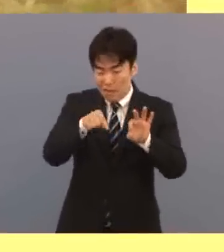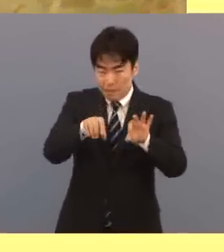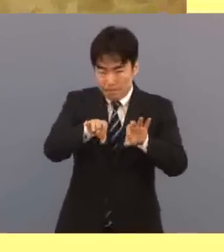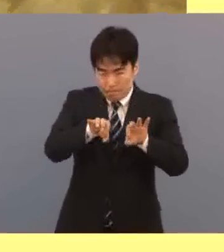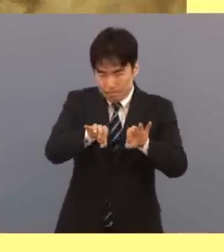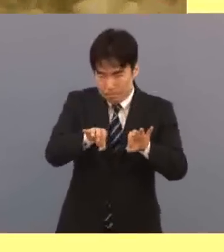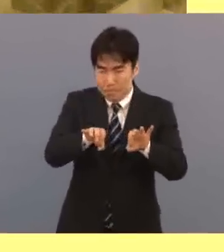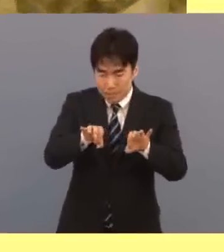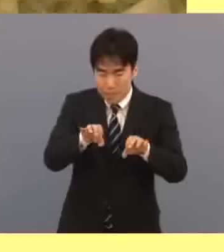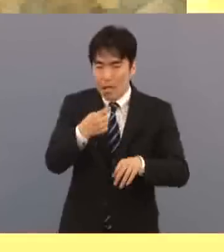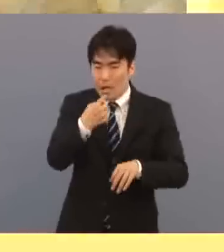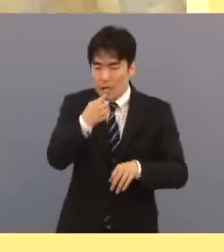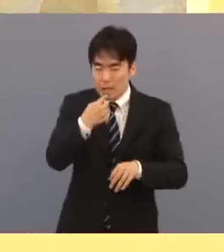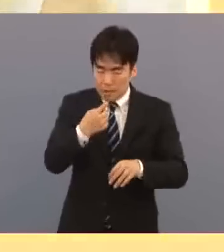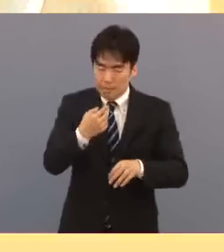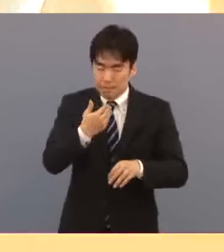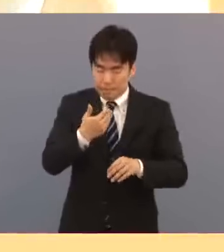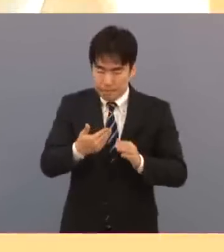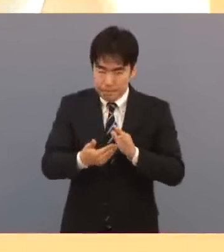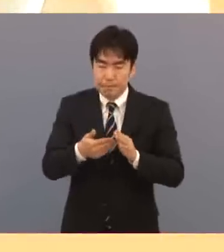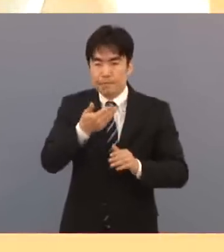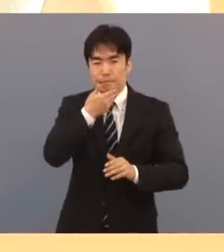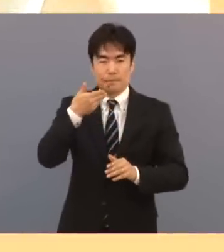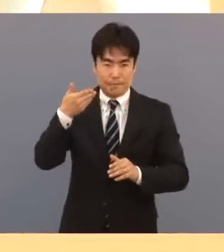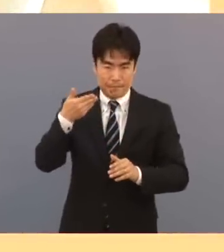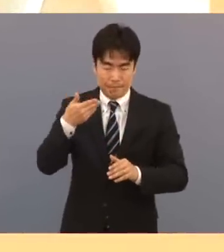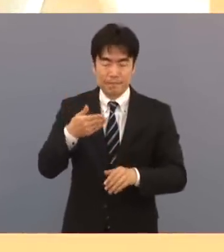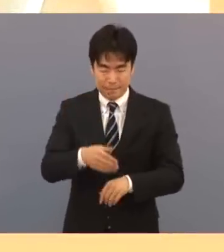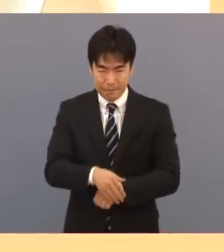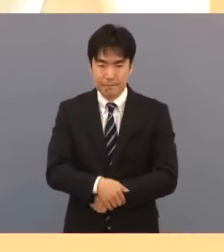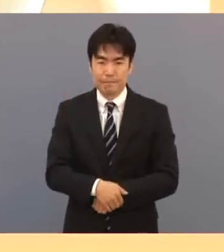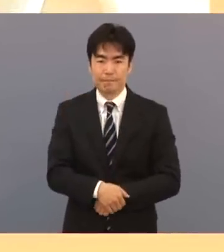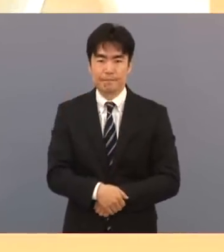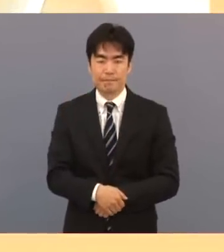品、煮崩れしにくいのが特徴です。